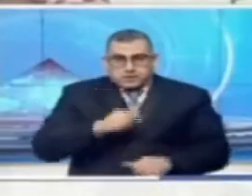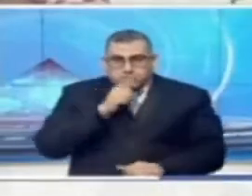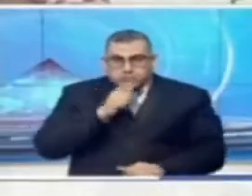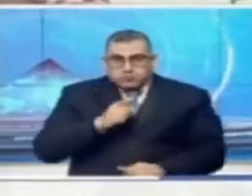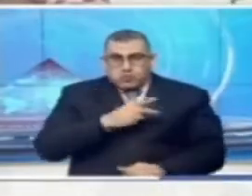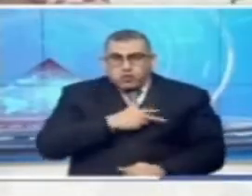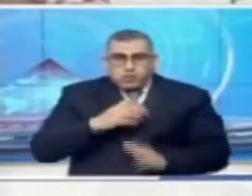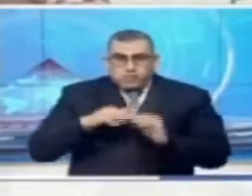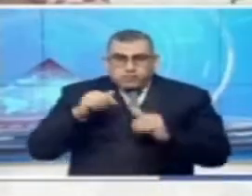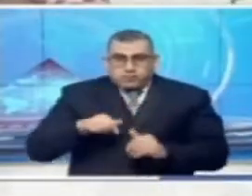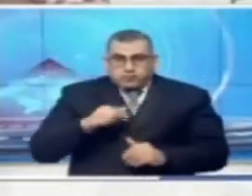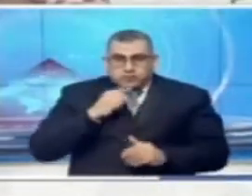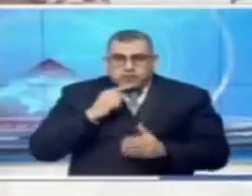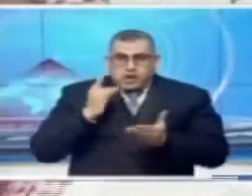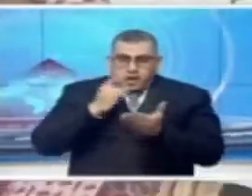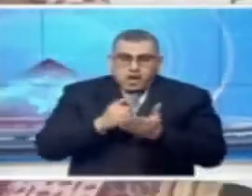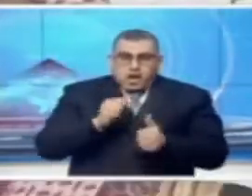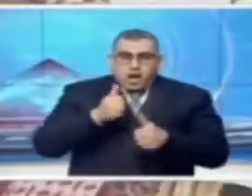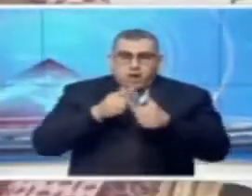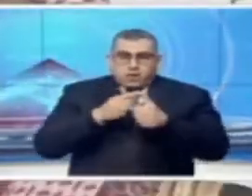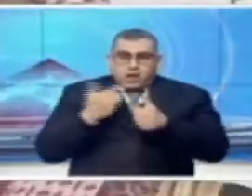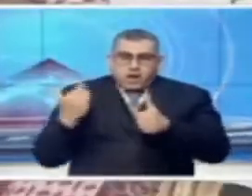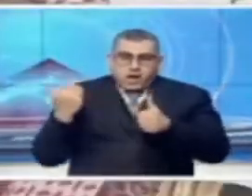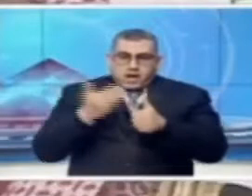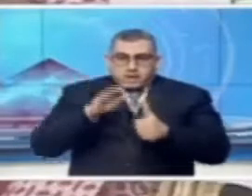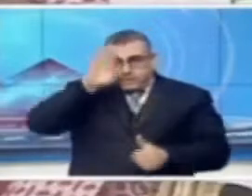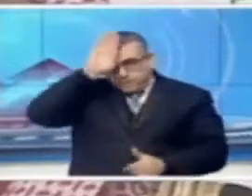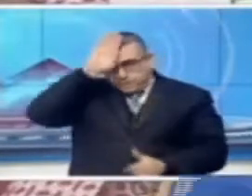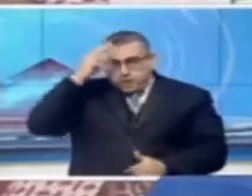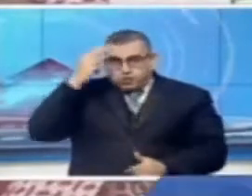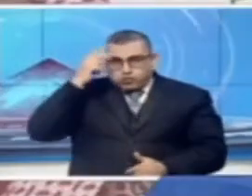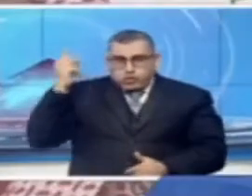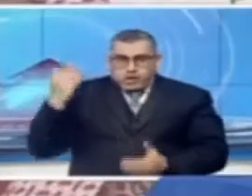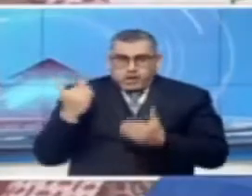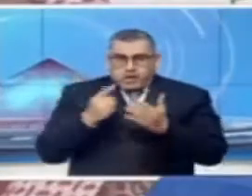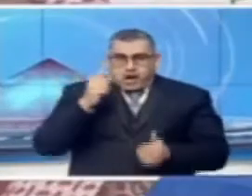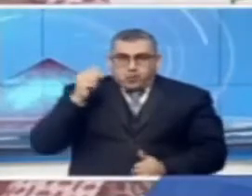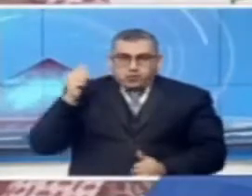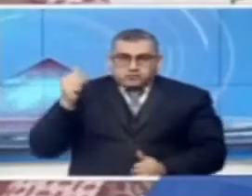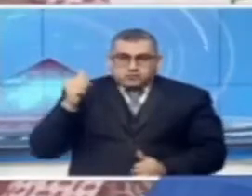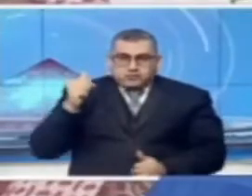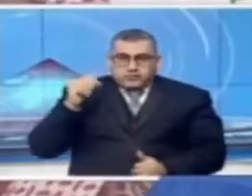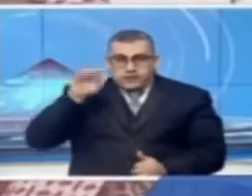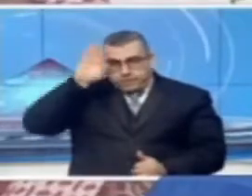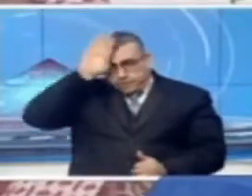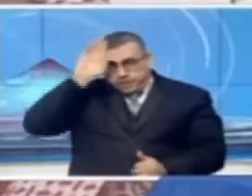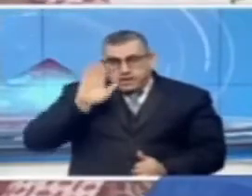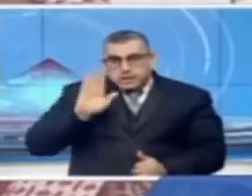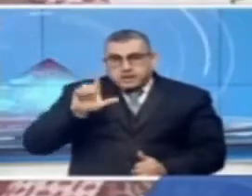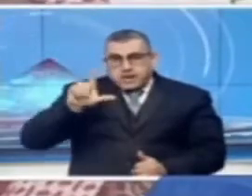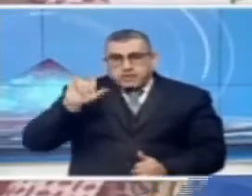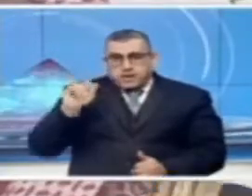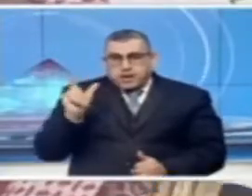مصر المحطة الأولى لهدية سيدي خادم الحرمين الشريفين الملك سلمان بن عبد العزيز حفظه